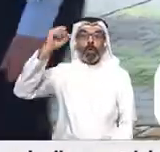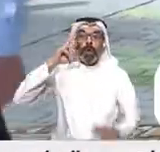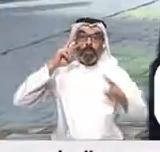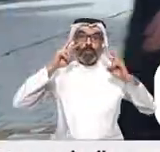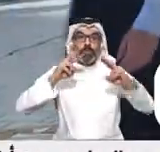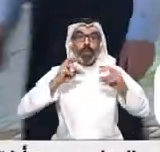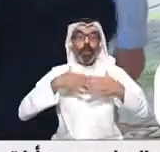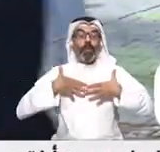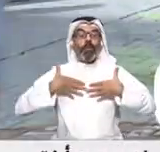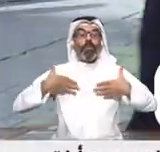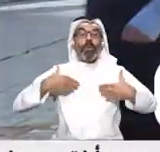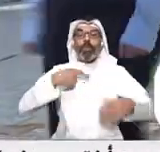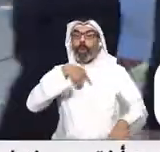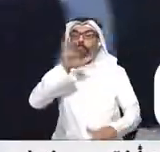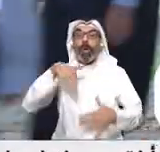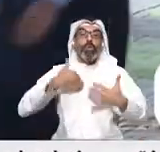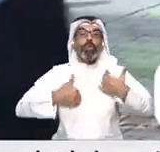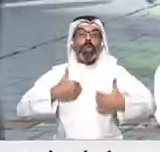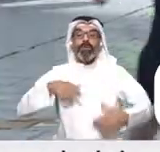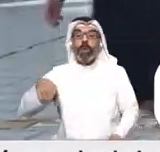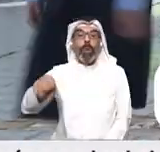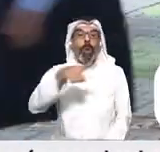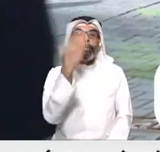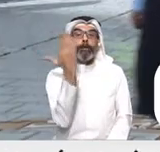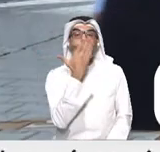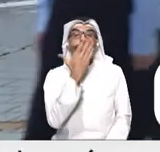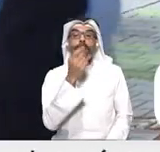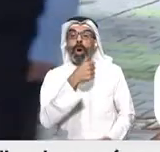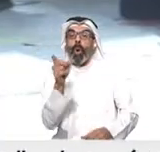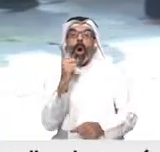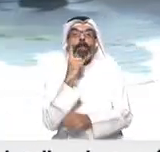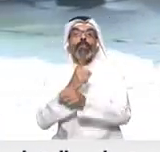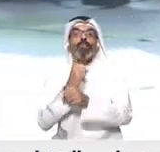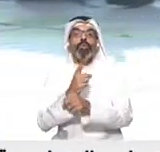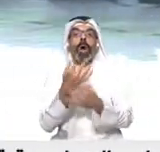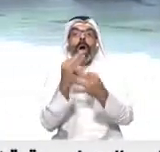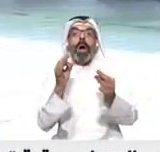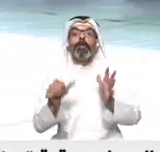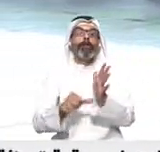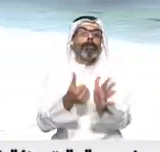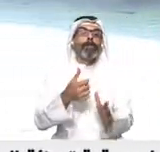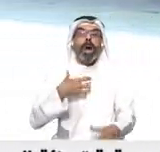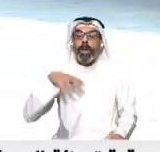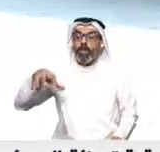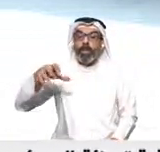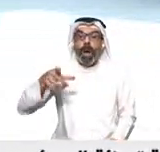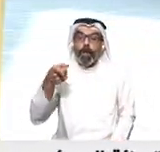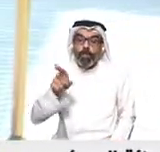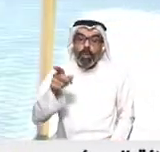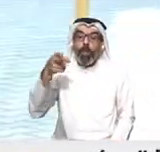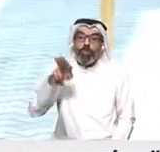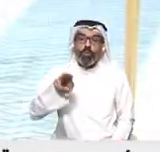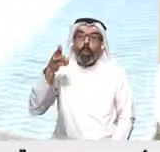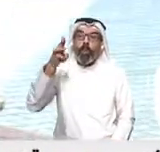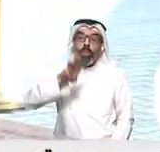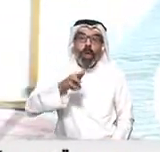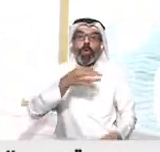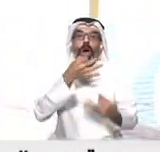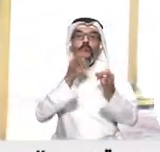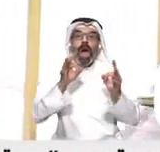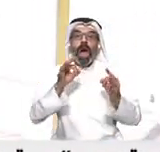لها في نفوس طلبة المدارس والمعلمين في كافة المراحل التعليمية،